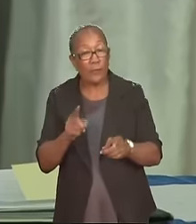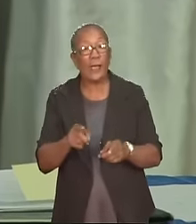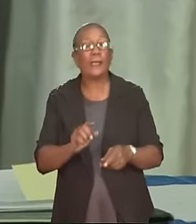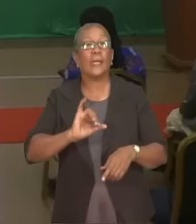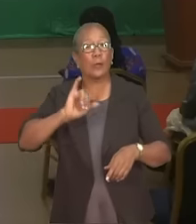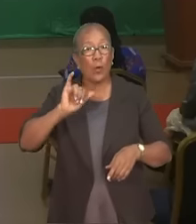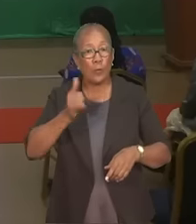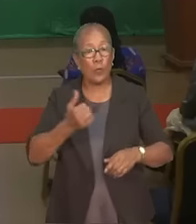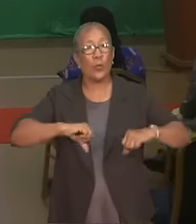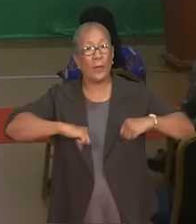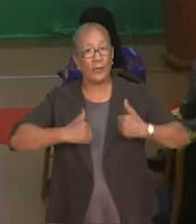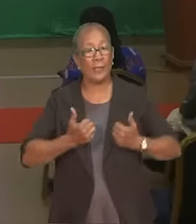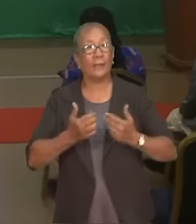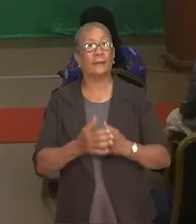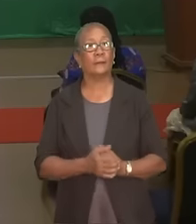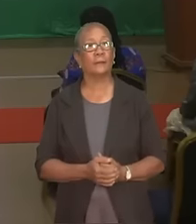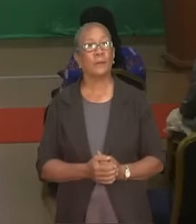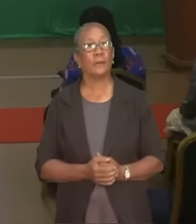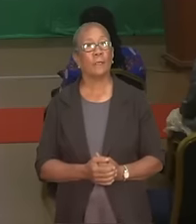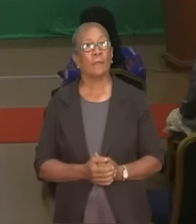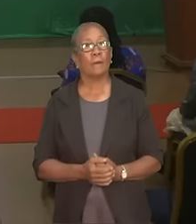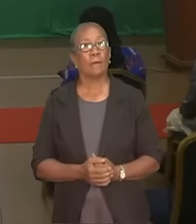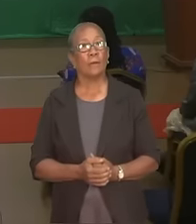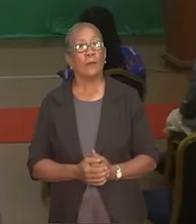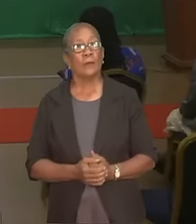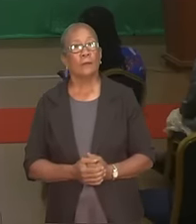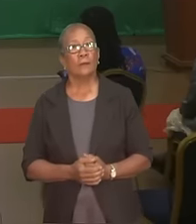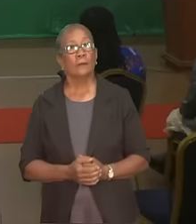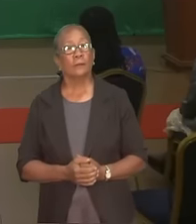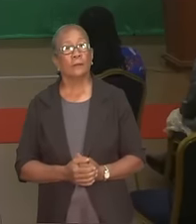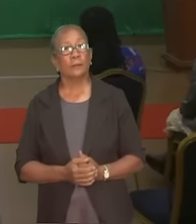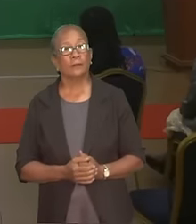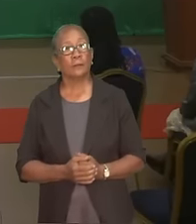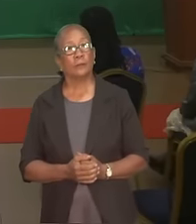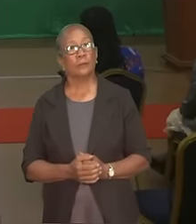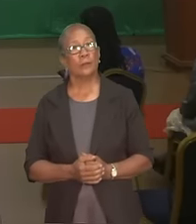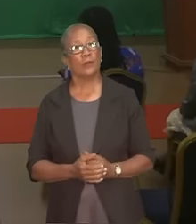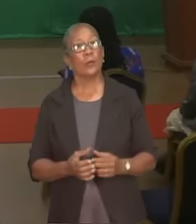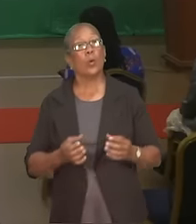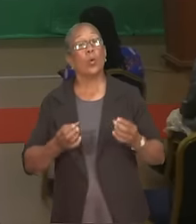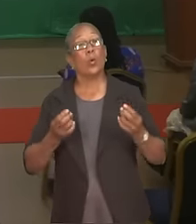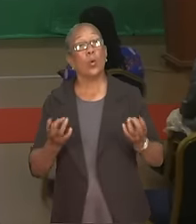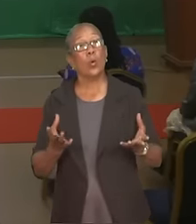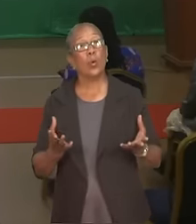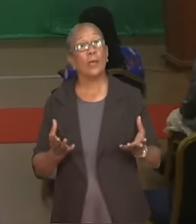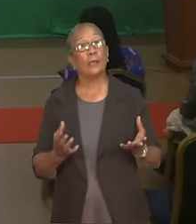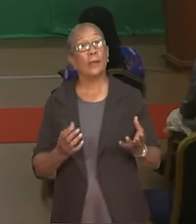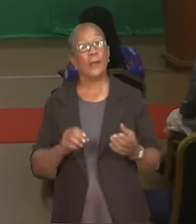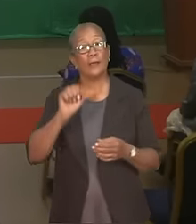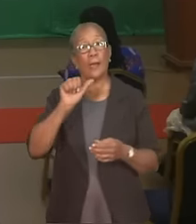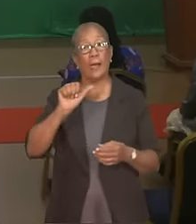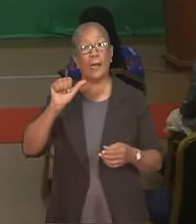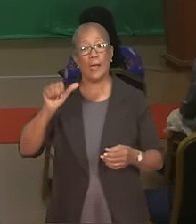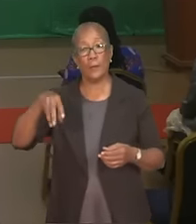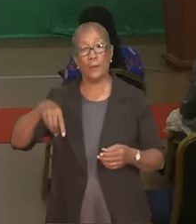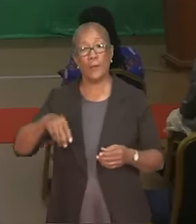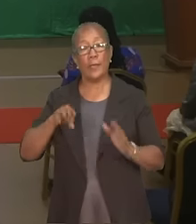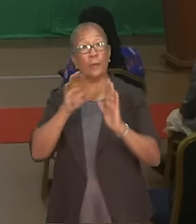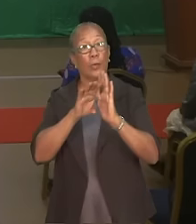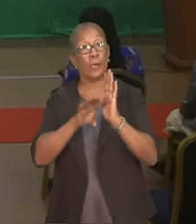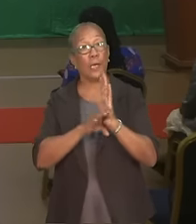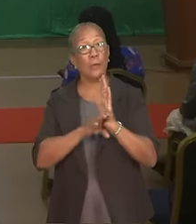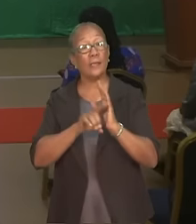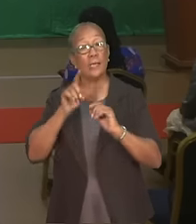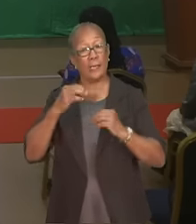wel, excellentie. Mevrouw Urita Chanawe van De Waretijd vraagt hoe het loopt met het AHP-programma. Zijn er al mensen